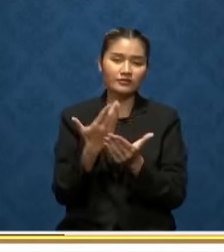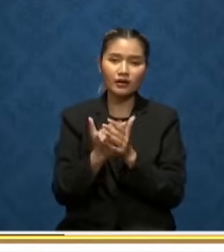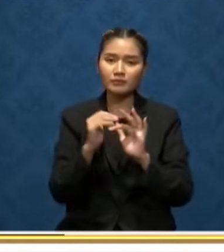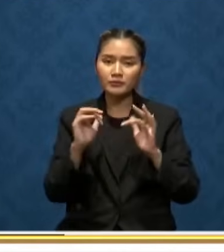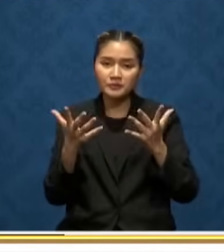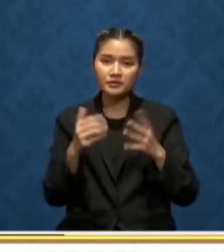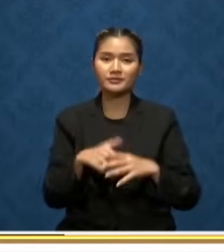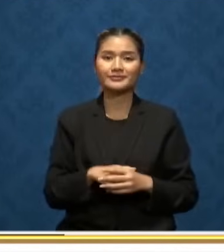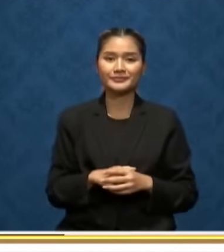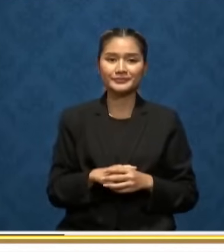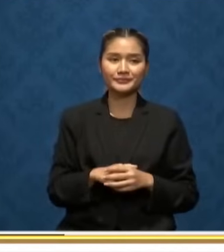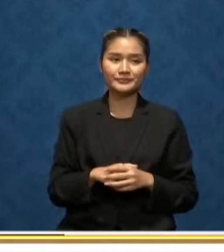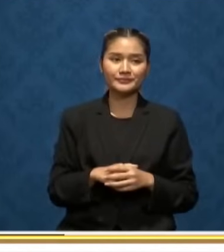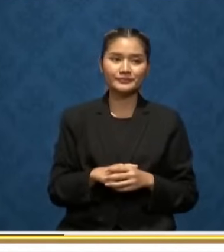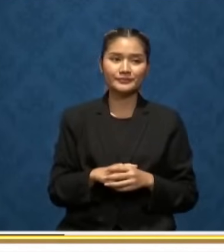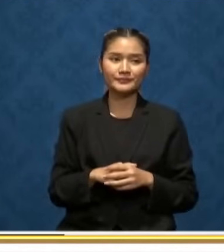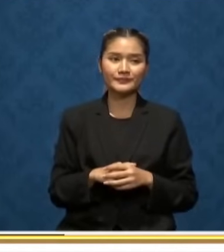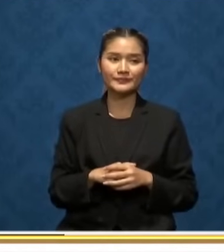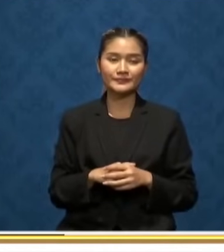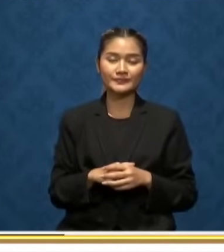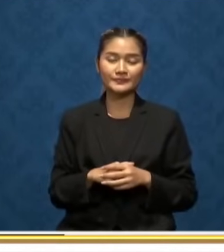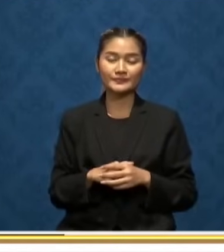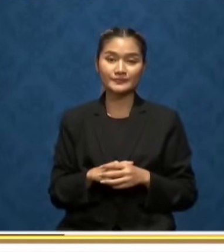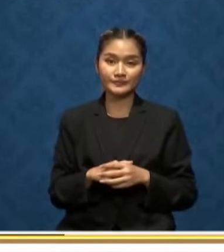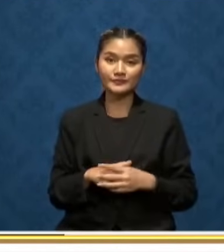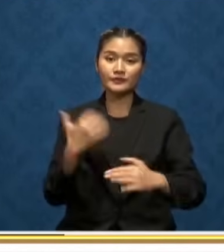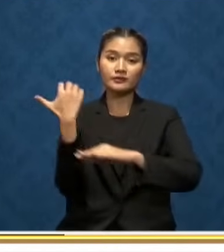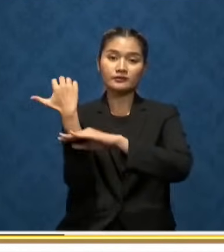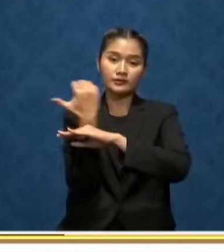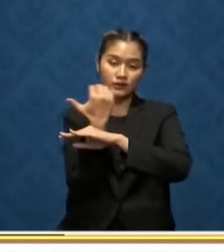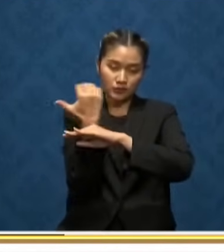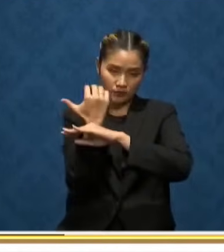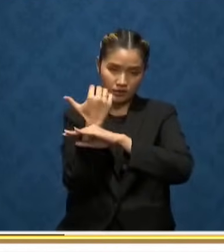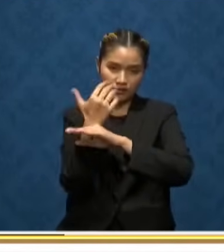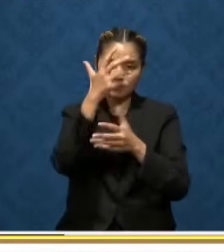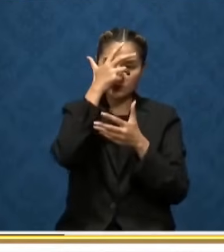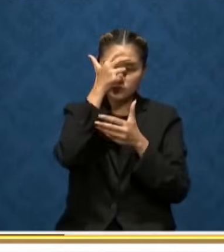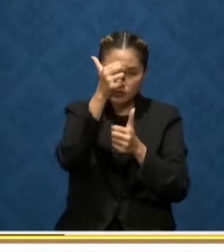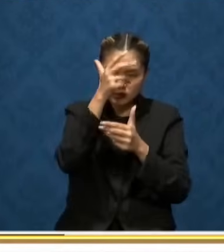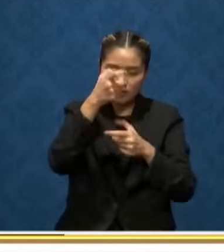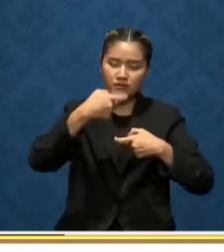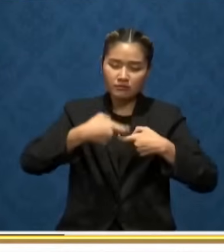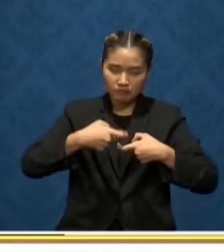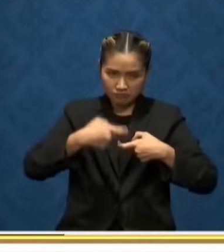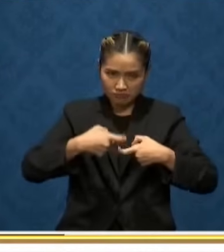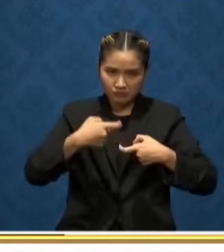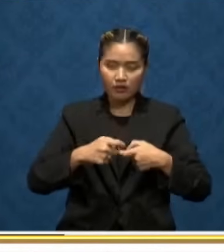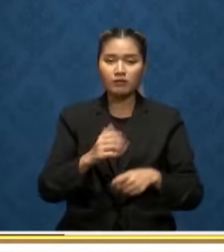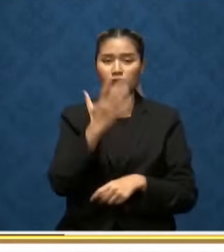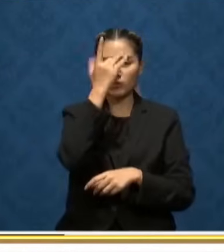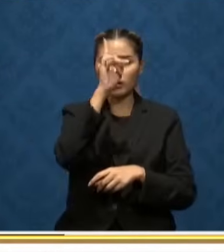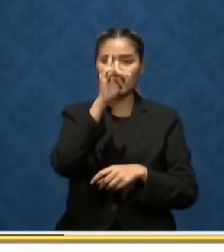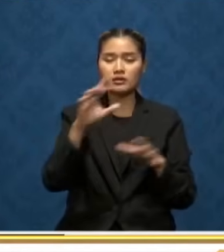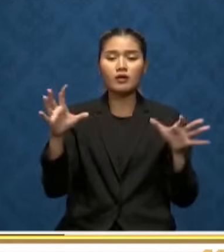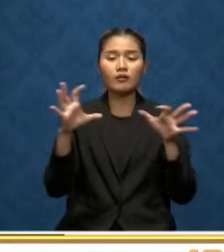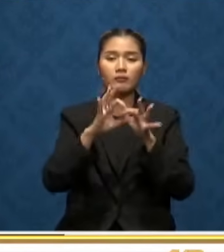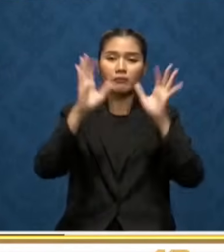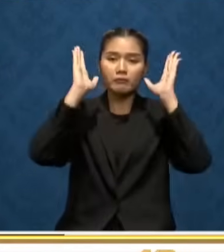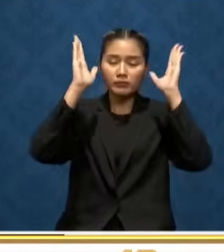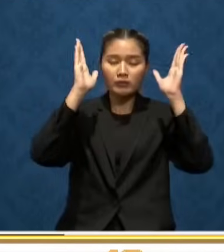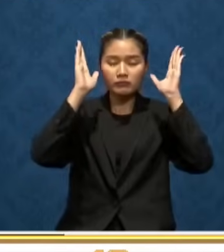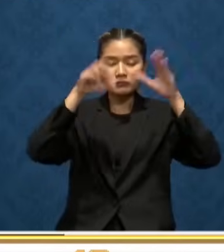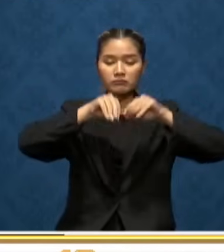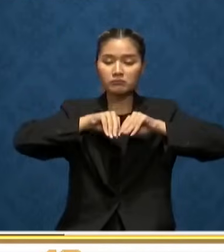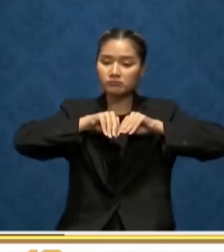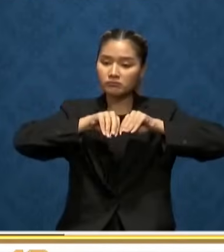ขาสนใจได้ลำบากมากเพราะเอเจนซี่ก็ดีการโฆษณาก็ดีเขาอยากจะโ